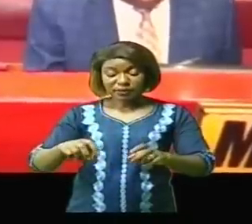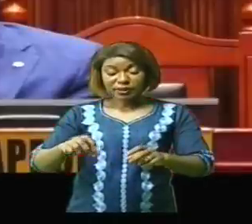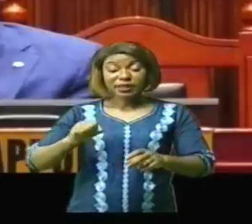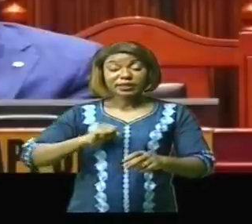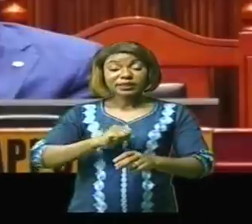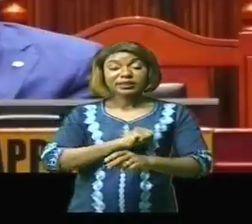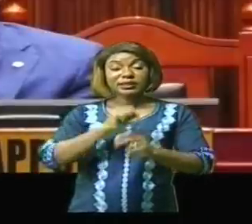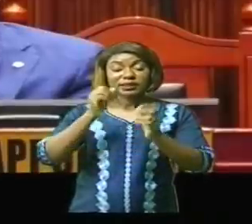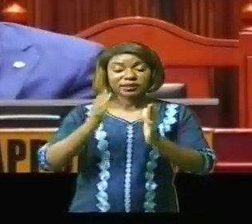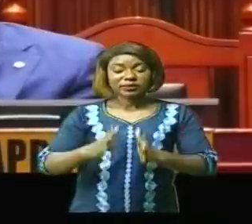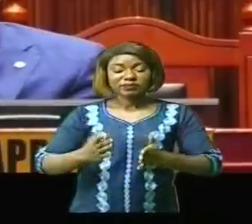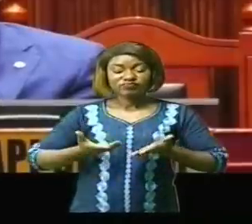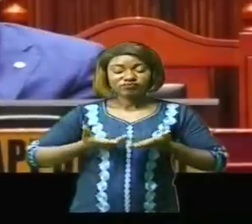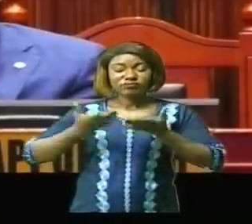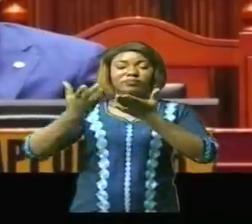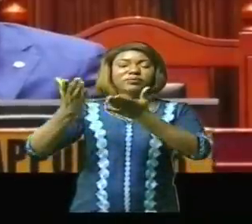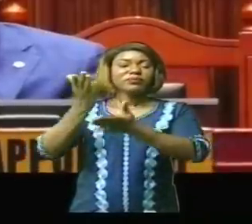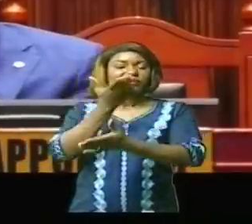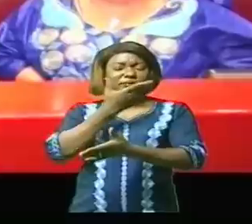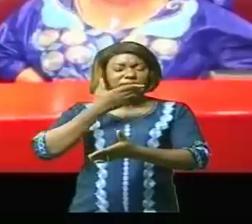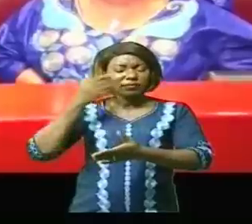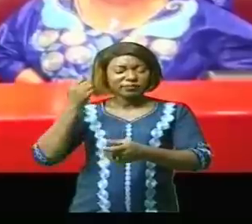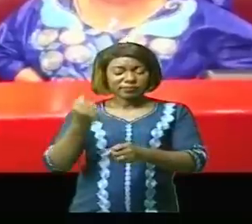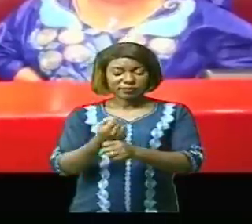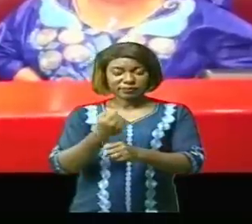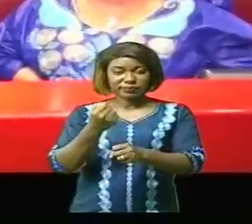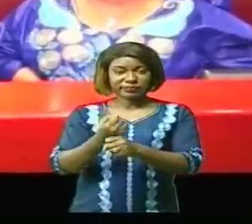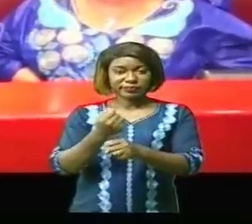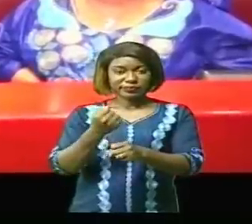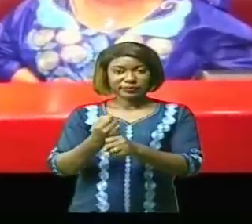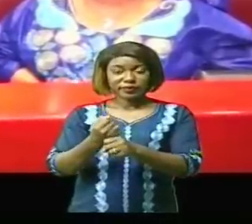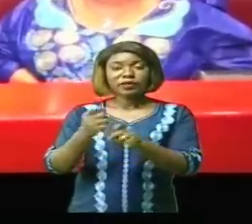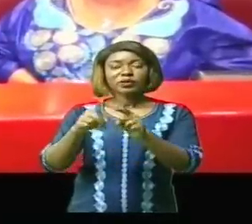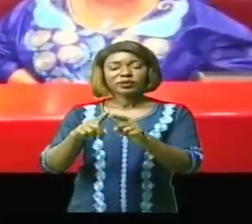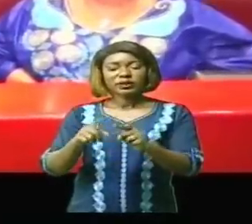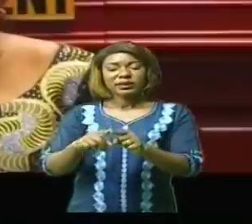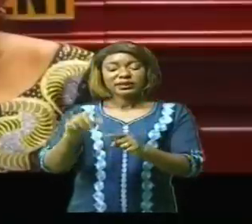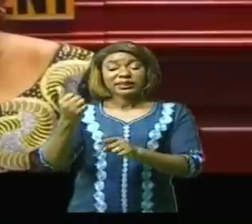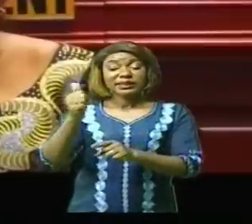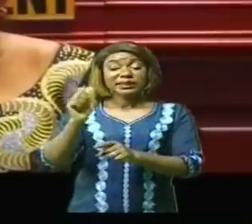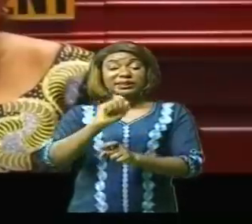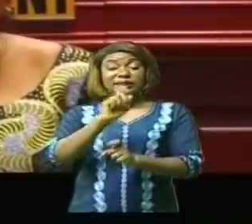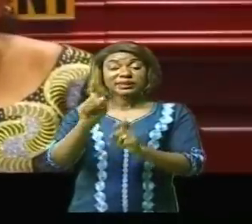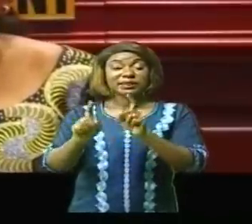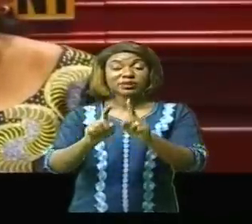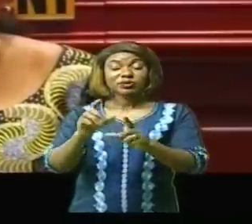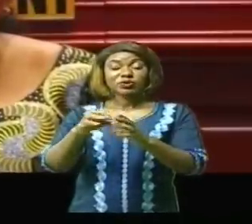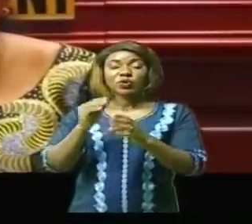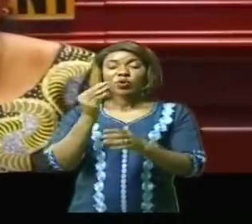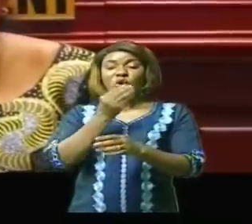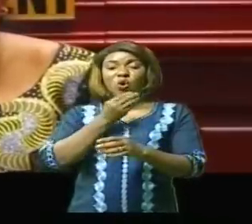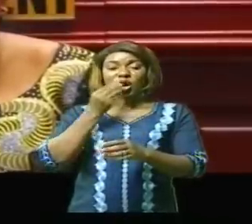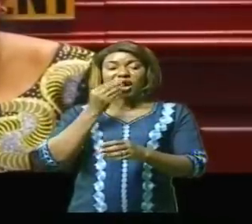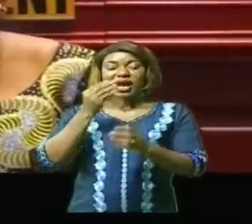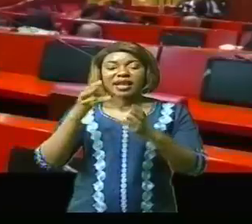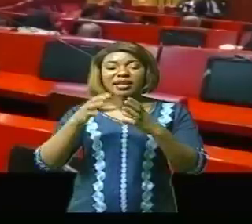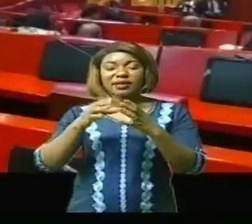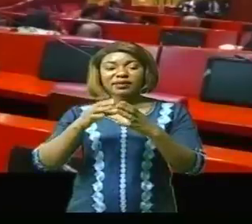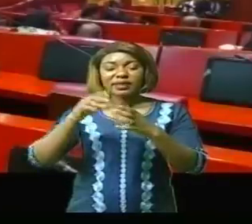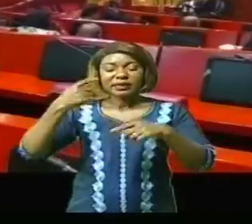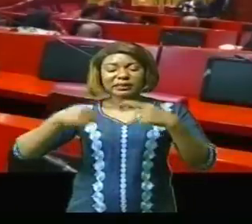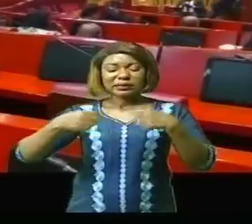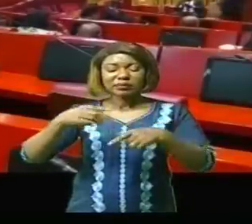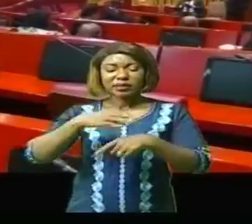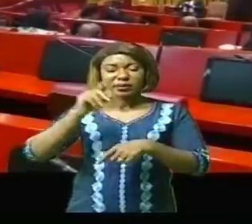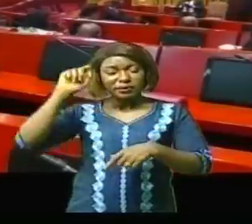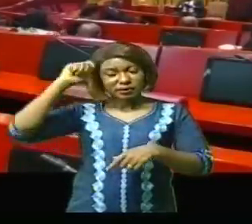d'eux-mêmes. Sur ce chapitre du contrôle parlementaire, 10 questions orales avec débat et une interpellation ont été